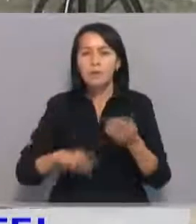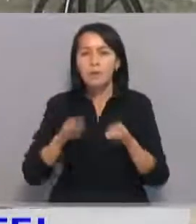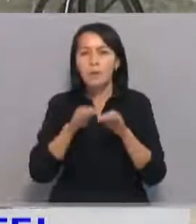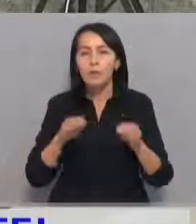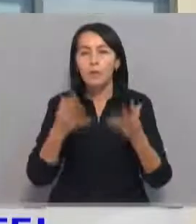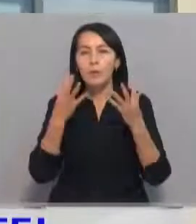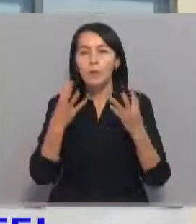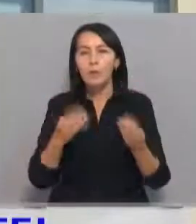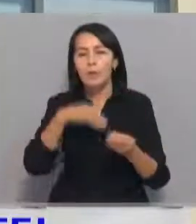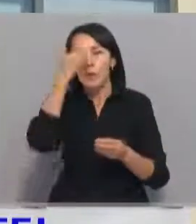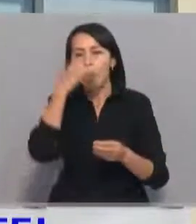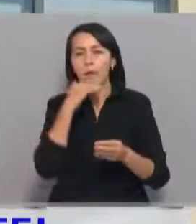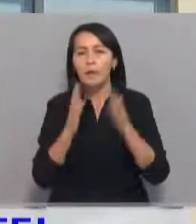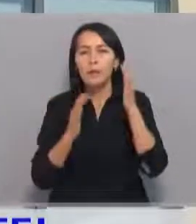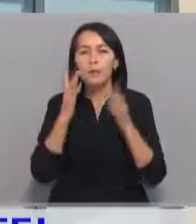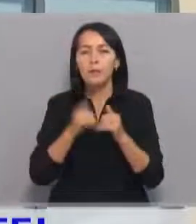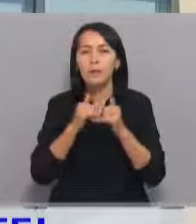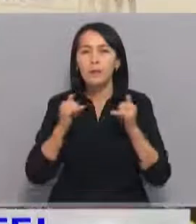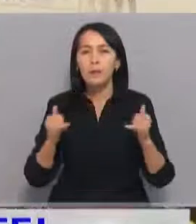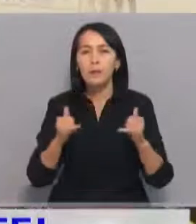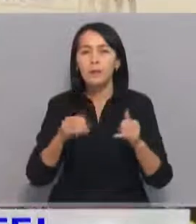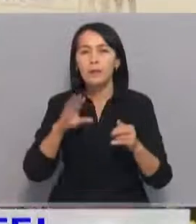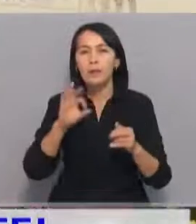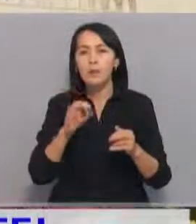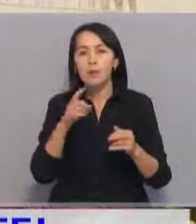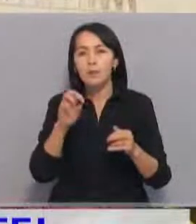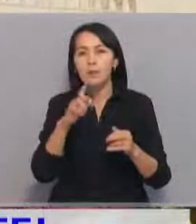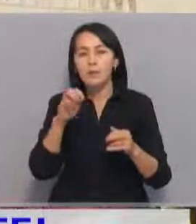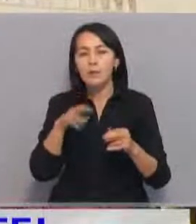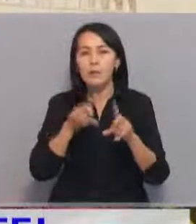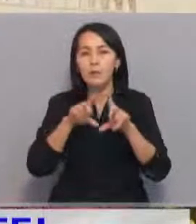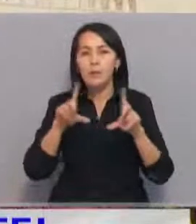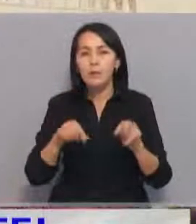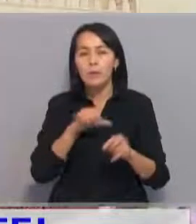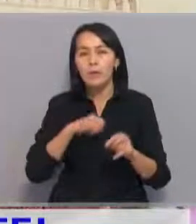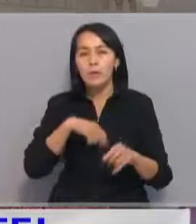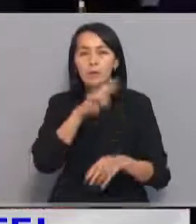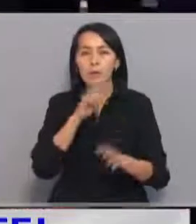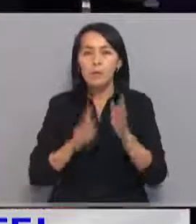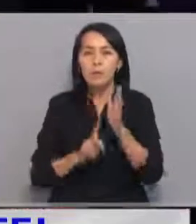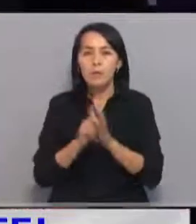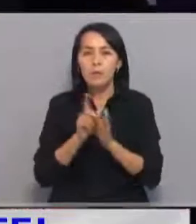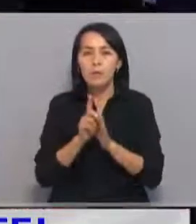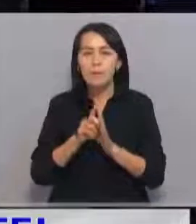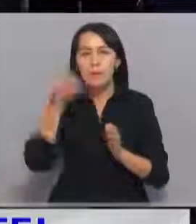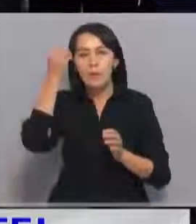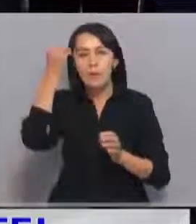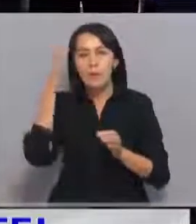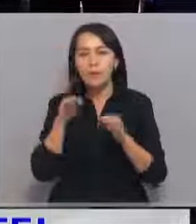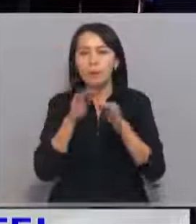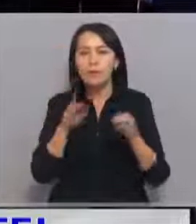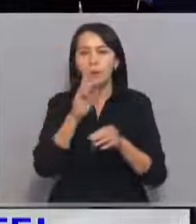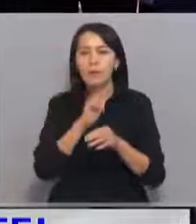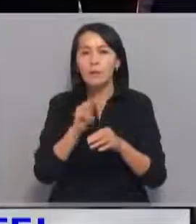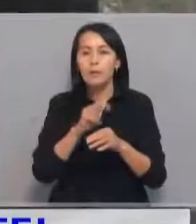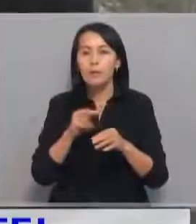ұрпағы бүгін әке арманын жүзеге асырды. Оскар Скул бастауыш мектебі өз жұмысын бастады. Ақылды балаларды оқытатын білім